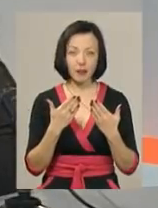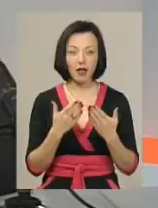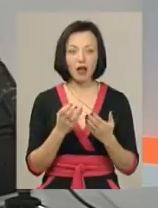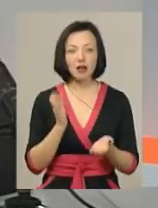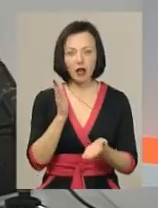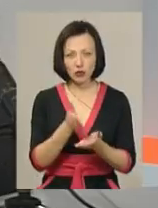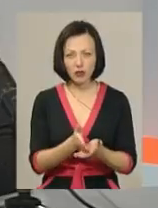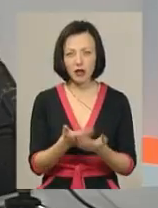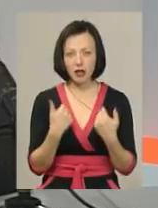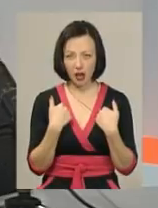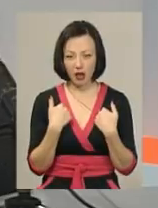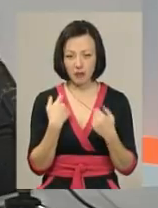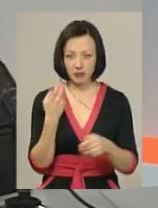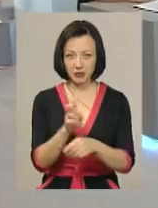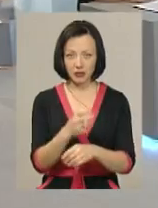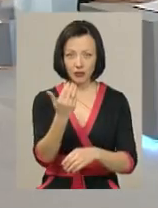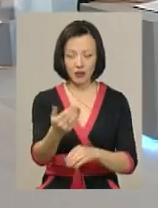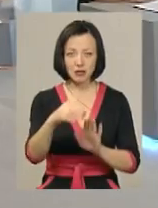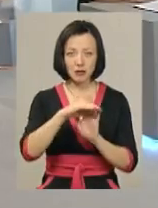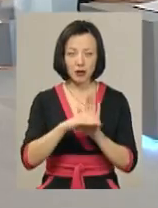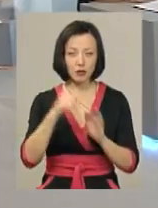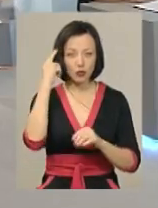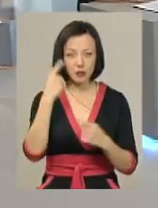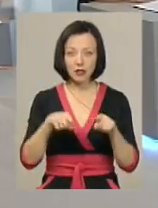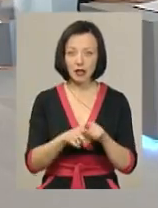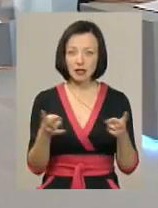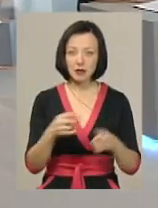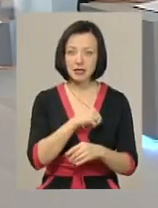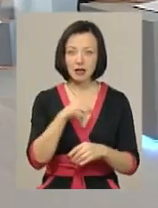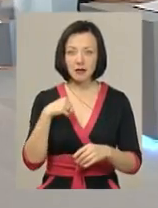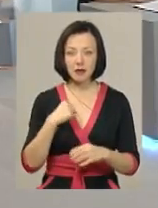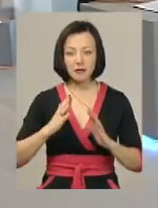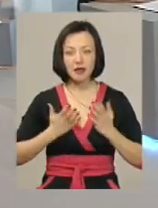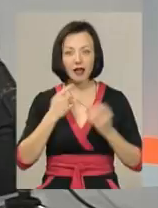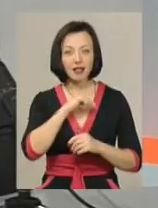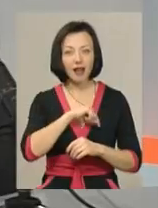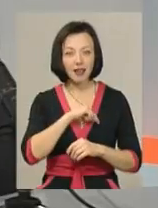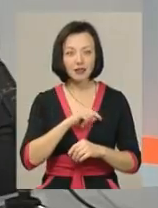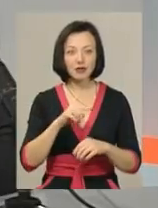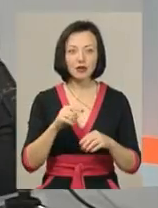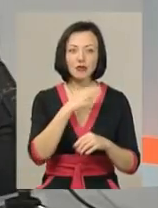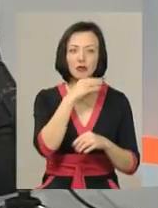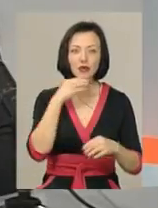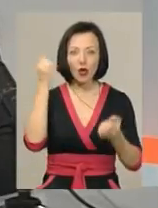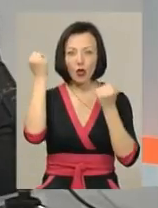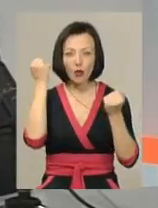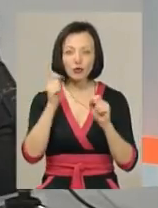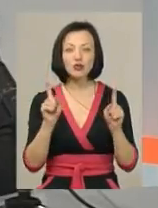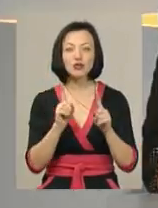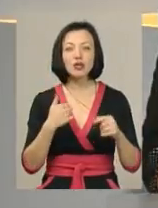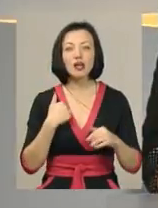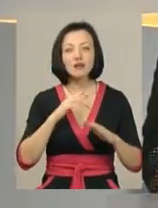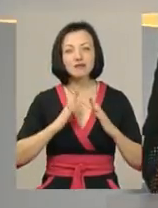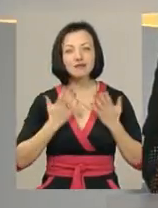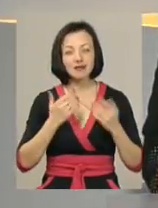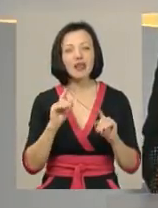налаштуватися от я йшла на передачу сьогодні і думаю так треба самій собі теж підняти настрій тому що купа клопотів і все-таки думаю що Чим